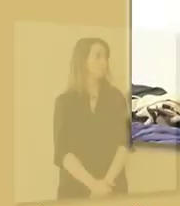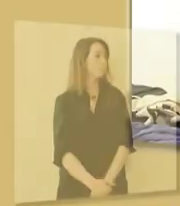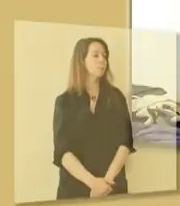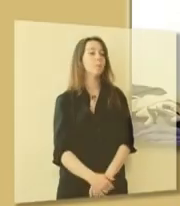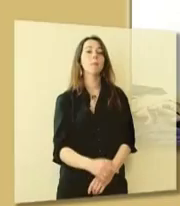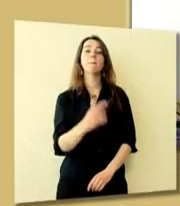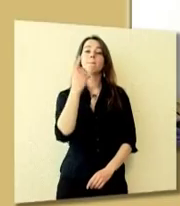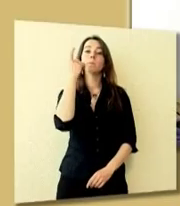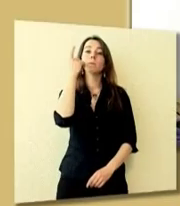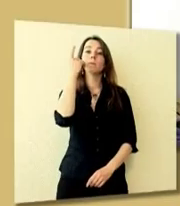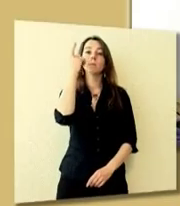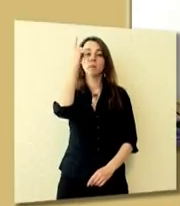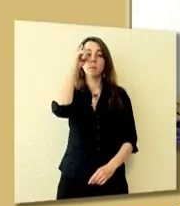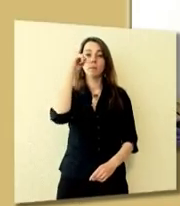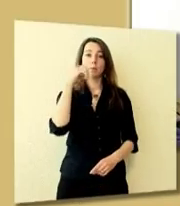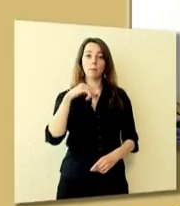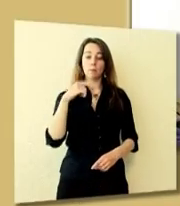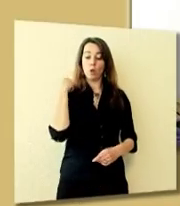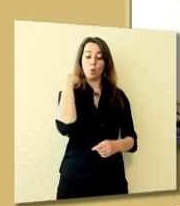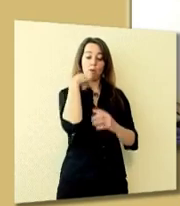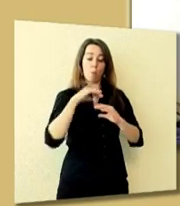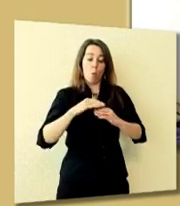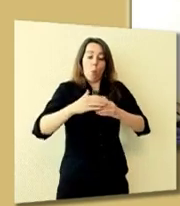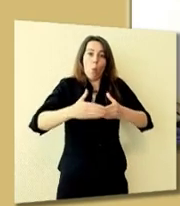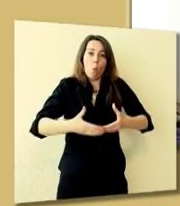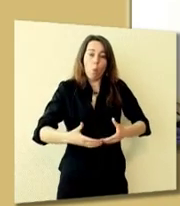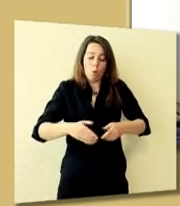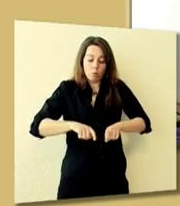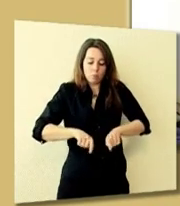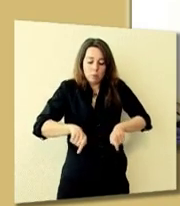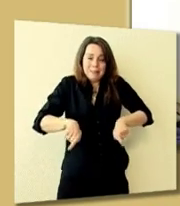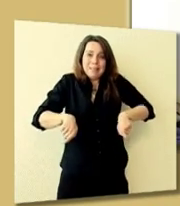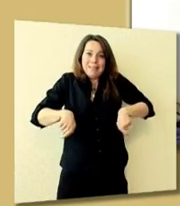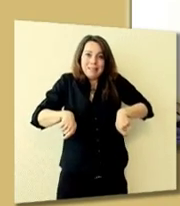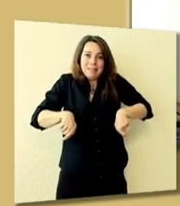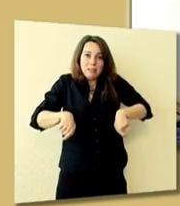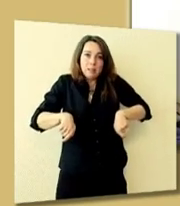basculé vers moi. Et les petits genoux sont bien remontés de chaque côté.